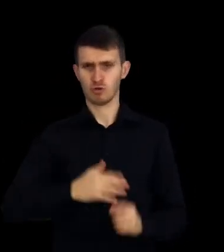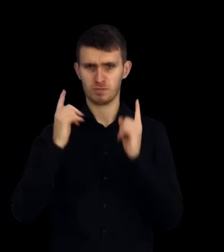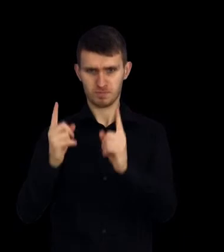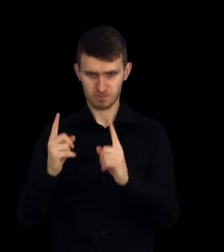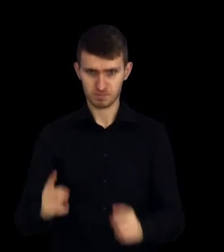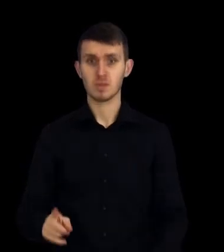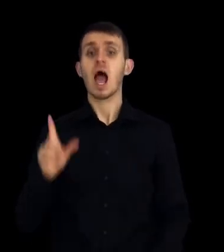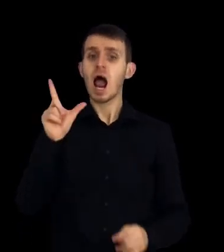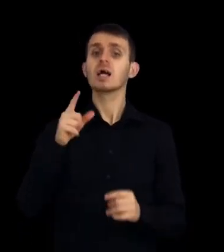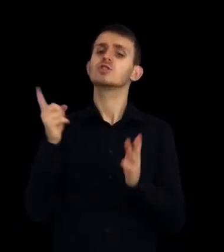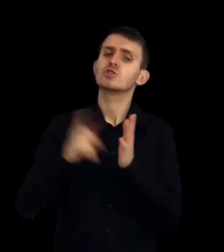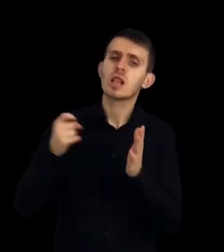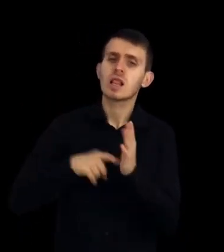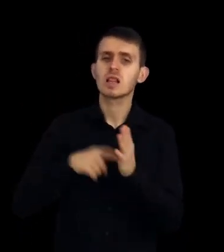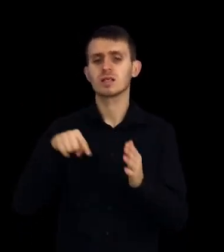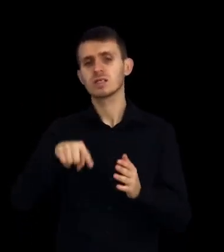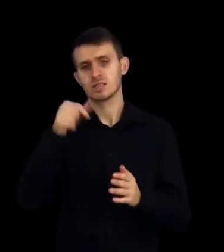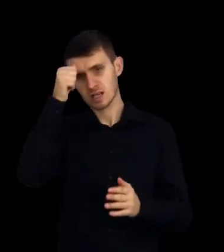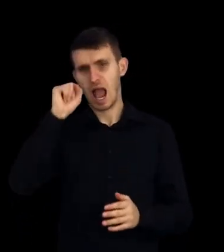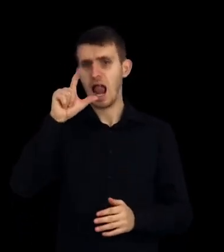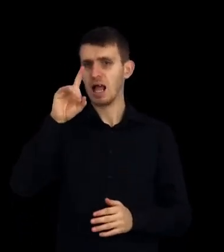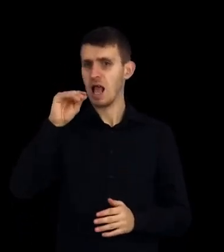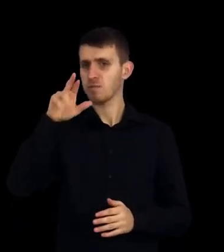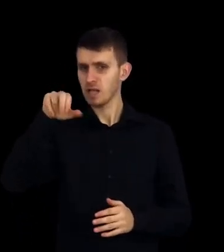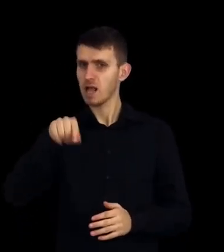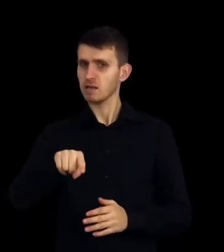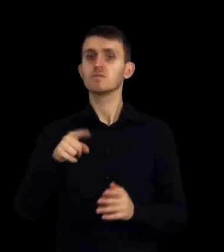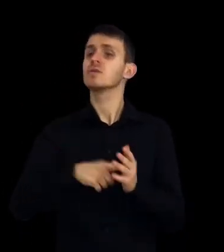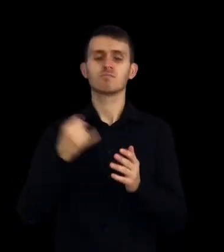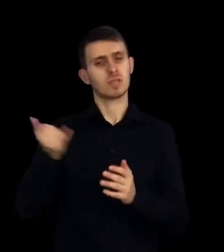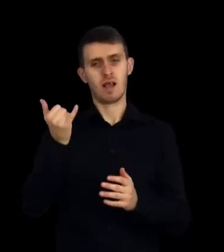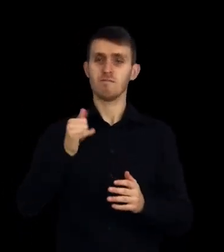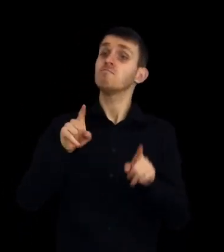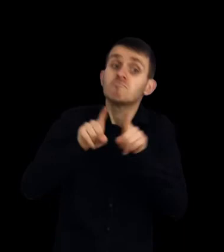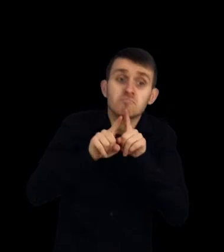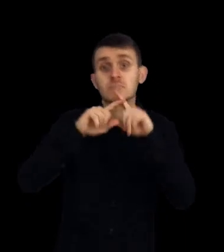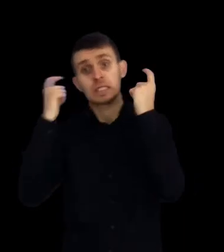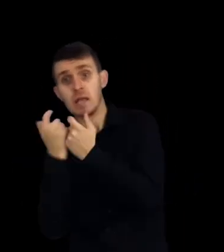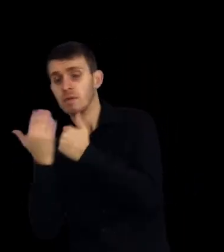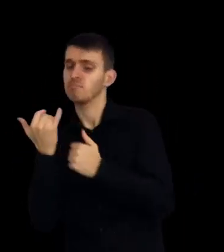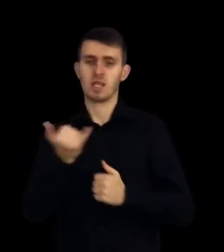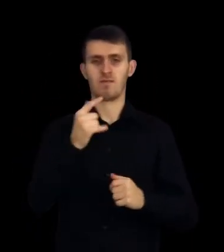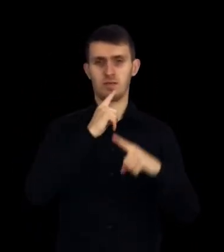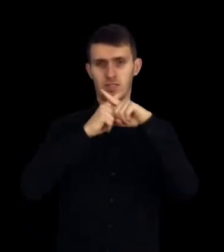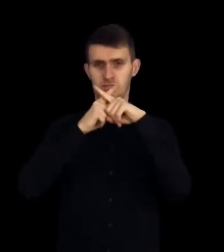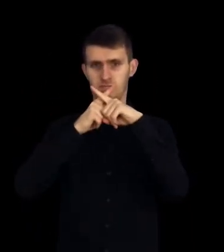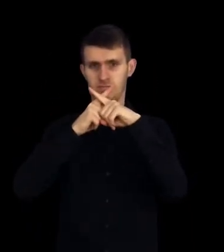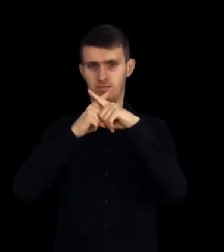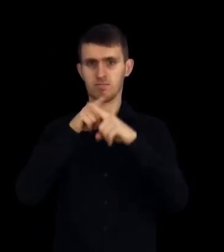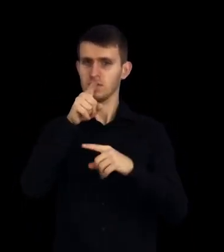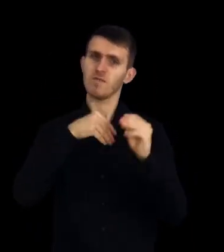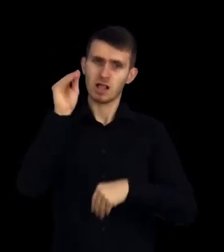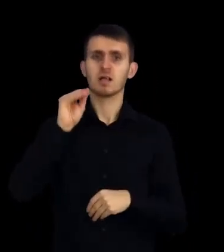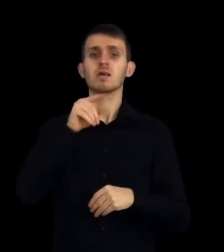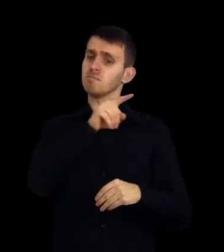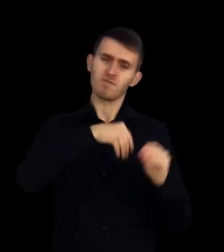symbol spośród tych symboli najczęściej używanym walgebrze a nawet w całej matematyce jest